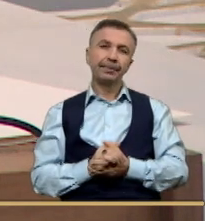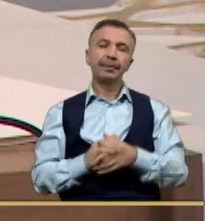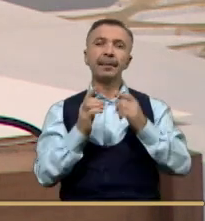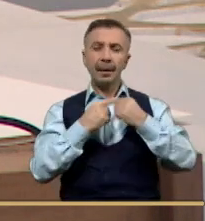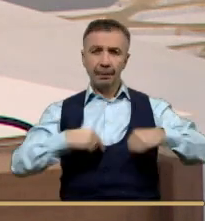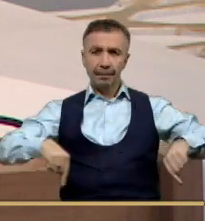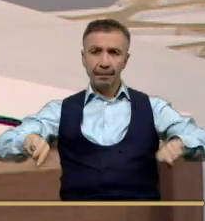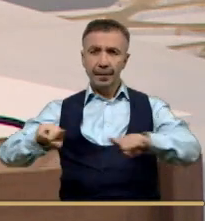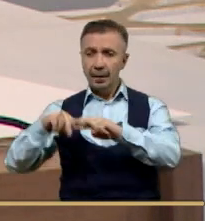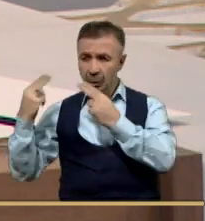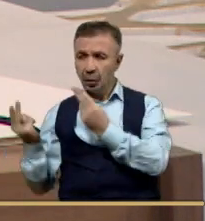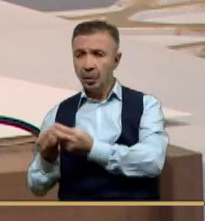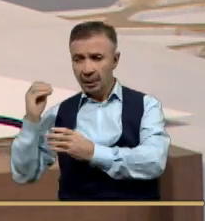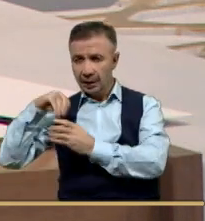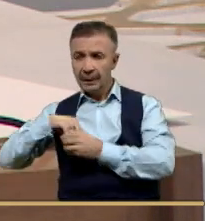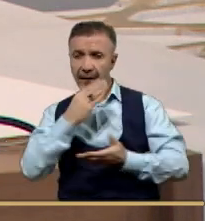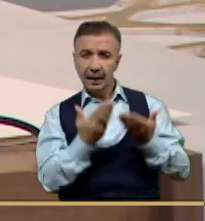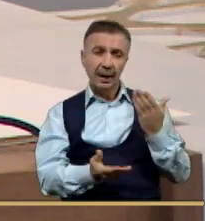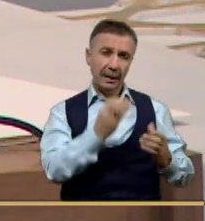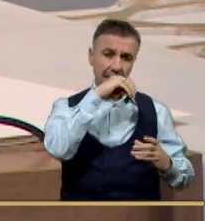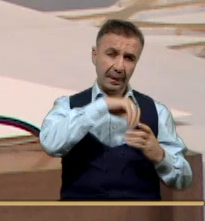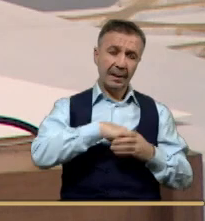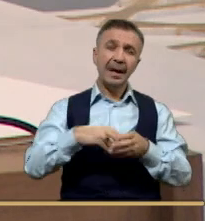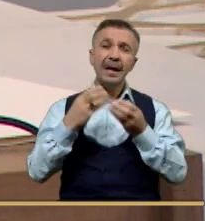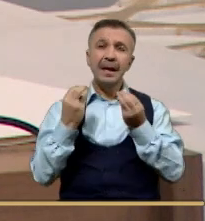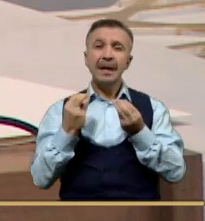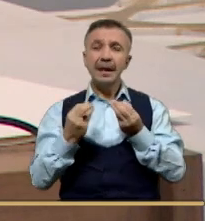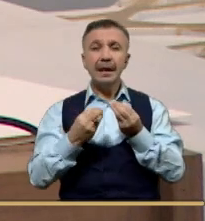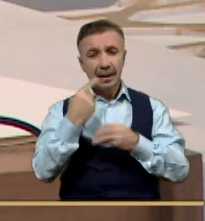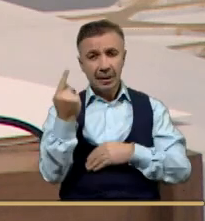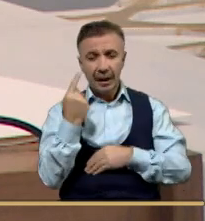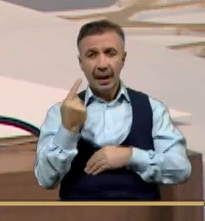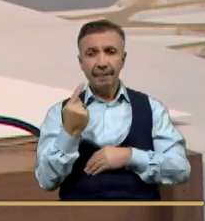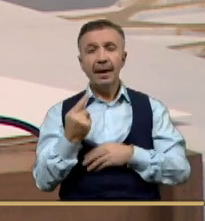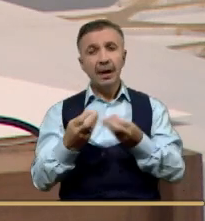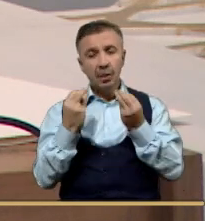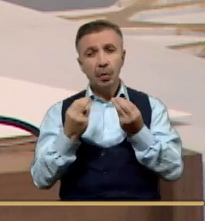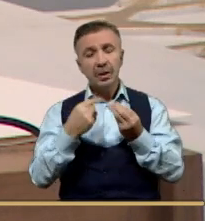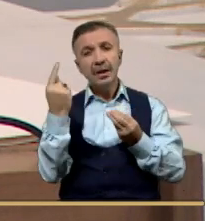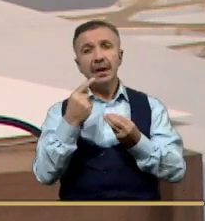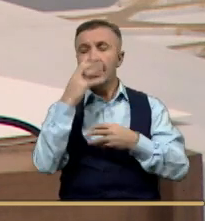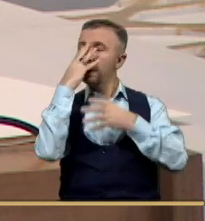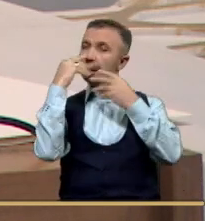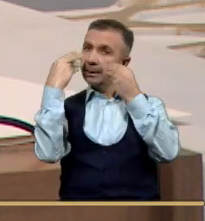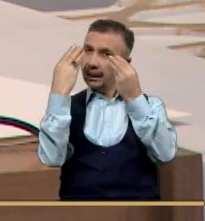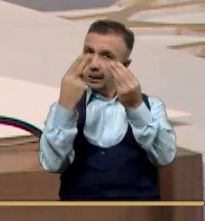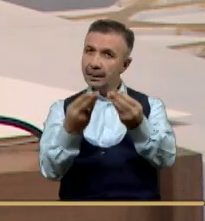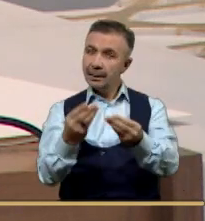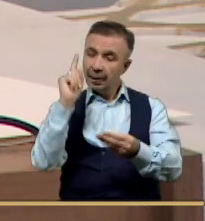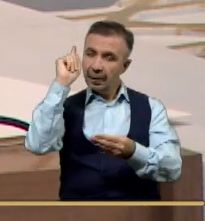Bizlere dünya ve ahiret aleminde iyilikler ve güzellikler ihsan eylesin.